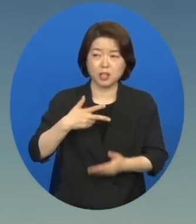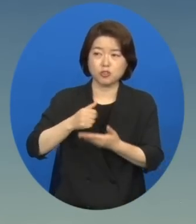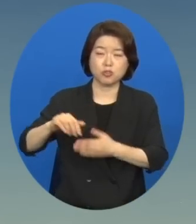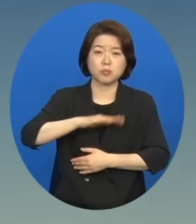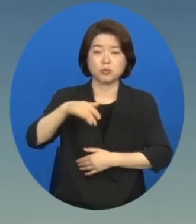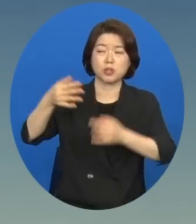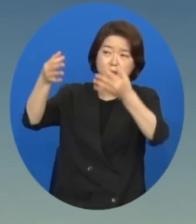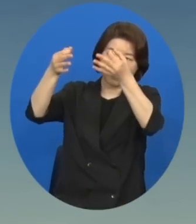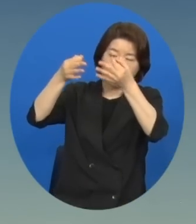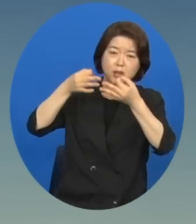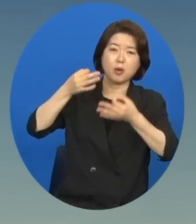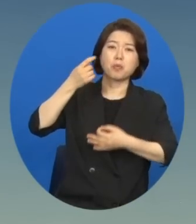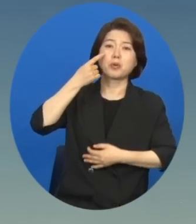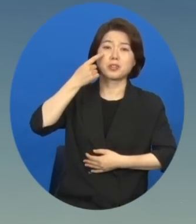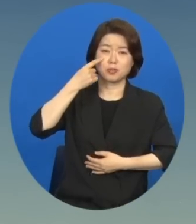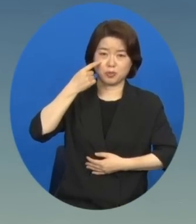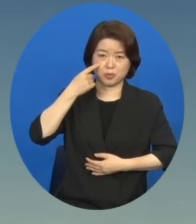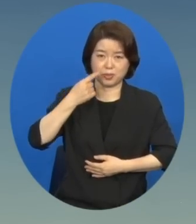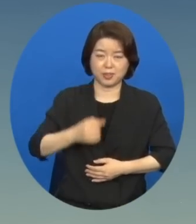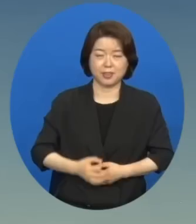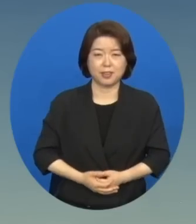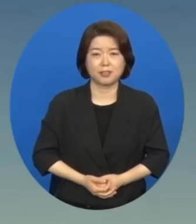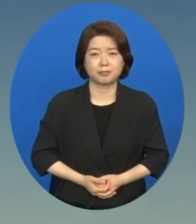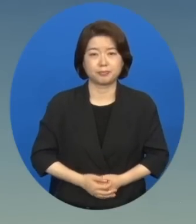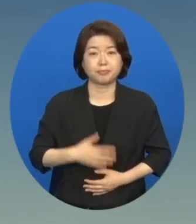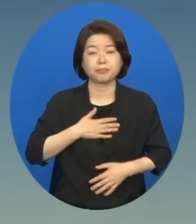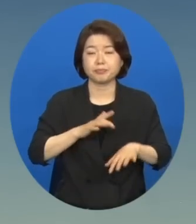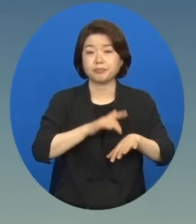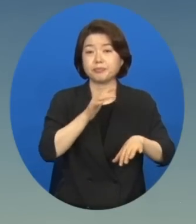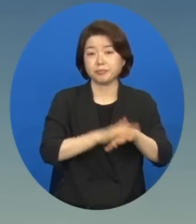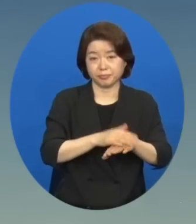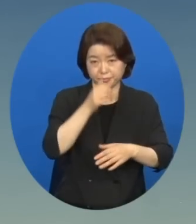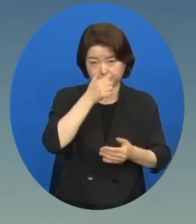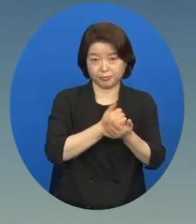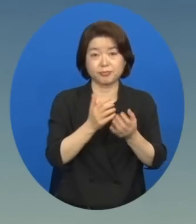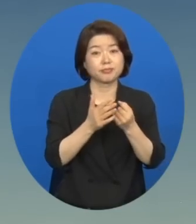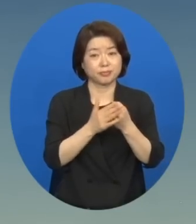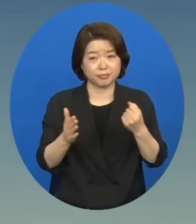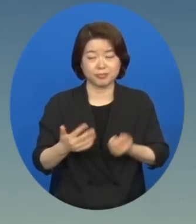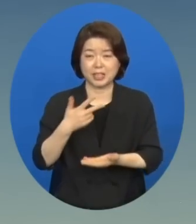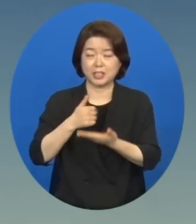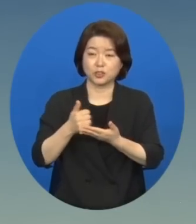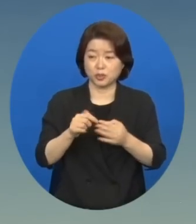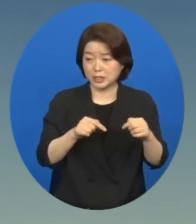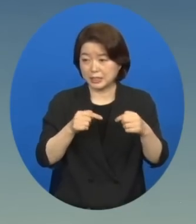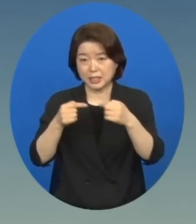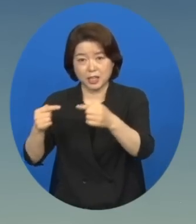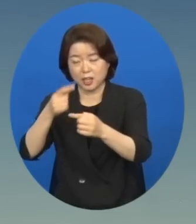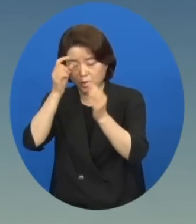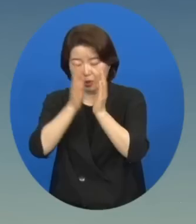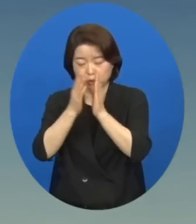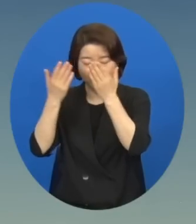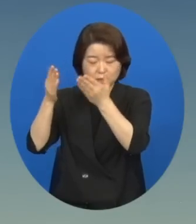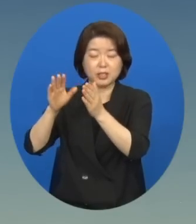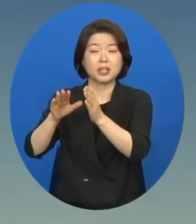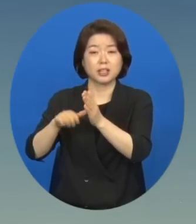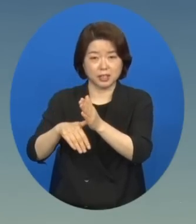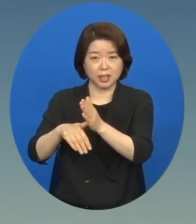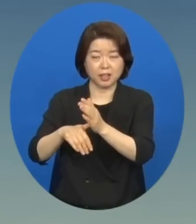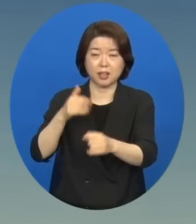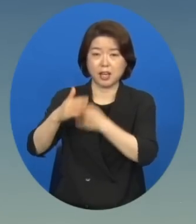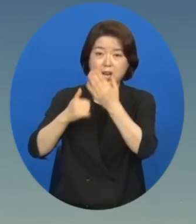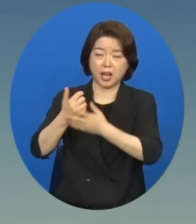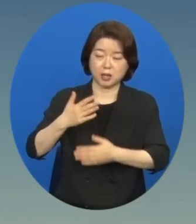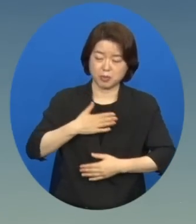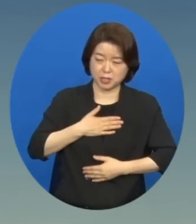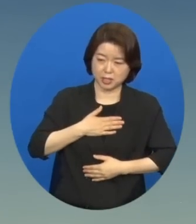눈이세요. 제가 습관적인 죄로 인하여 주님께 나아가서 기도할 때마다 하나님이